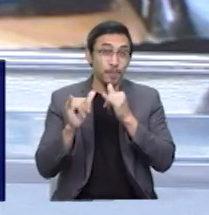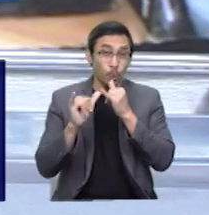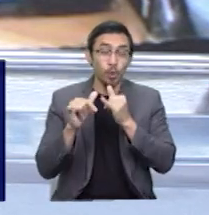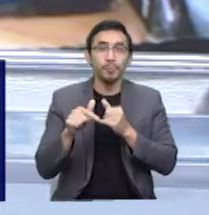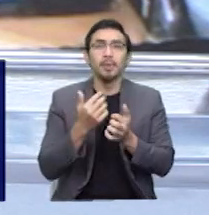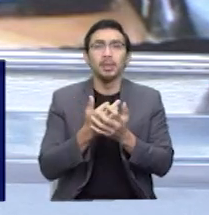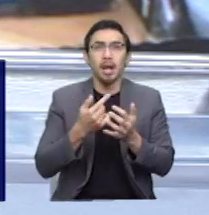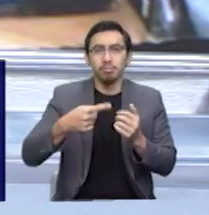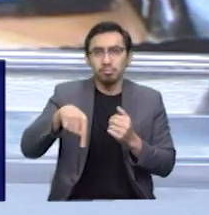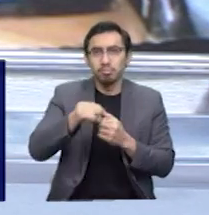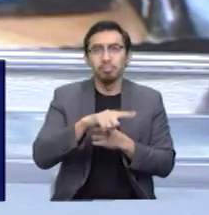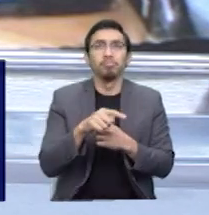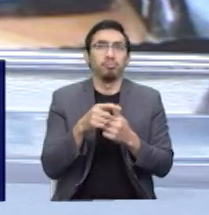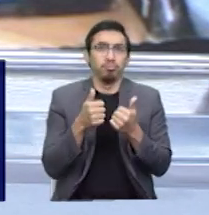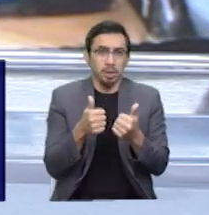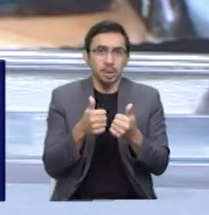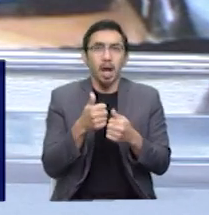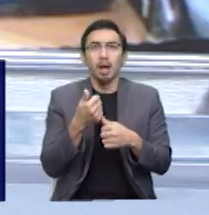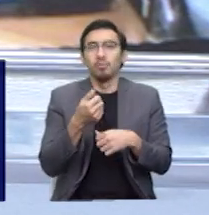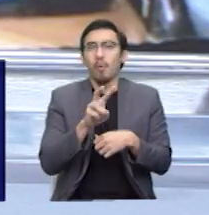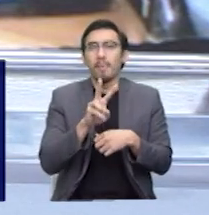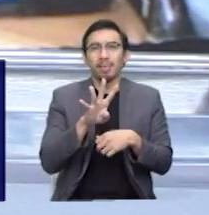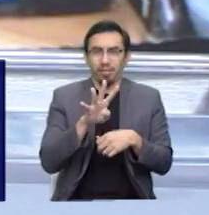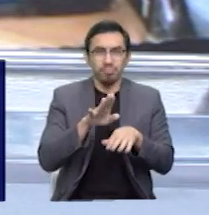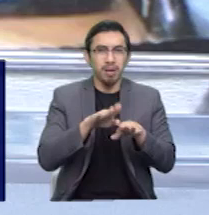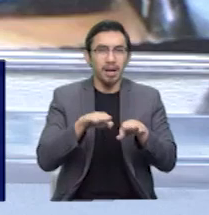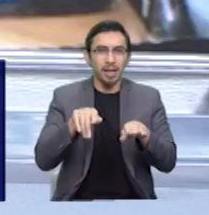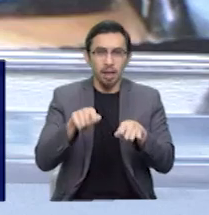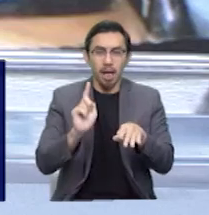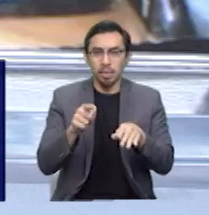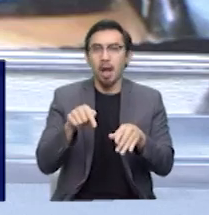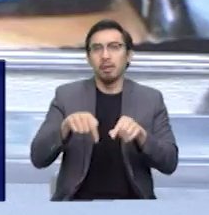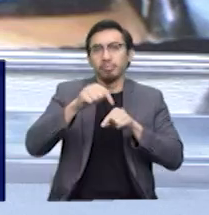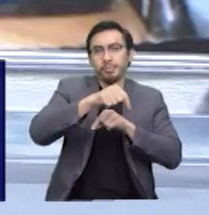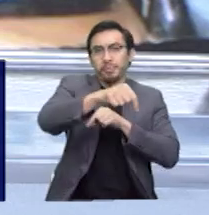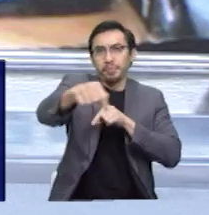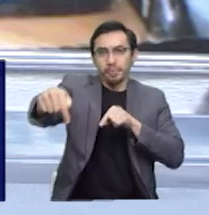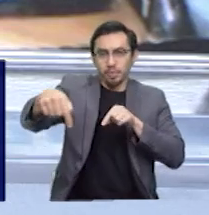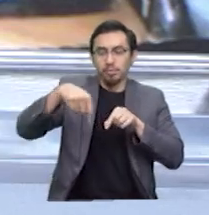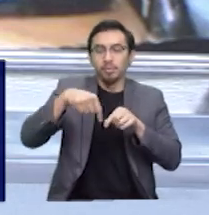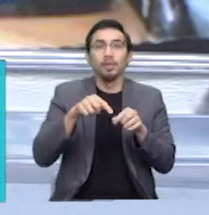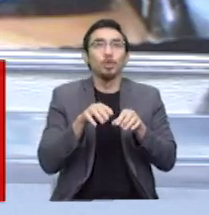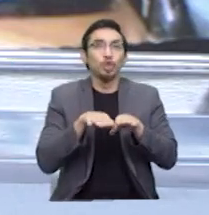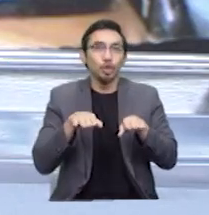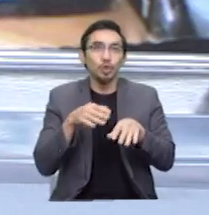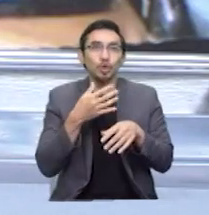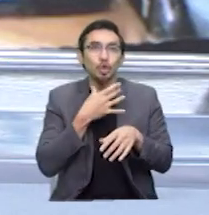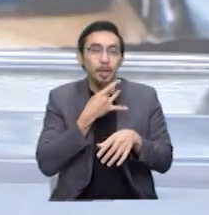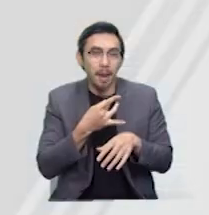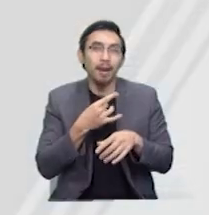tahun nanti. Masyarakat juga bisa menggunakan 24 kantong parkir yang tersedia di sepanjang Sudirman Tamrin.